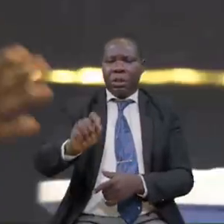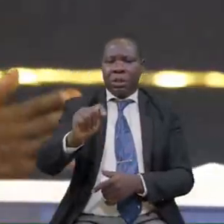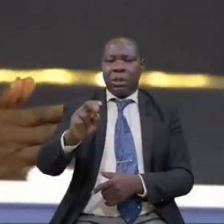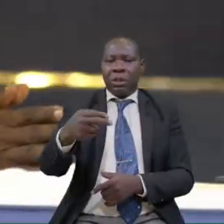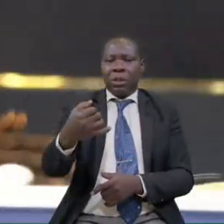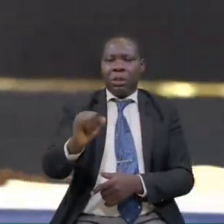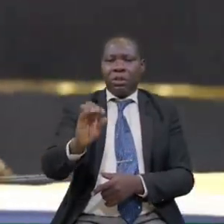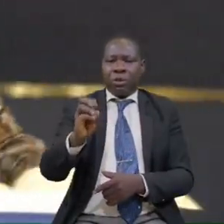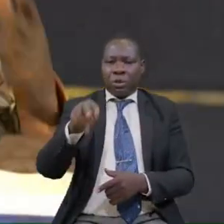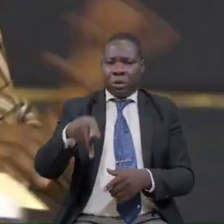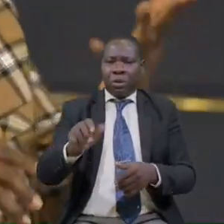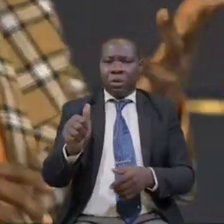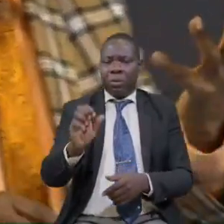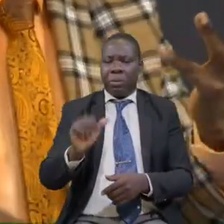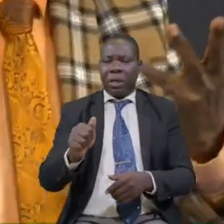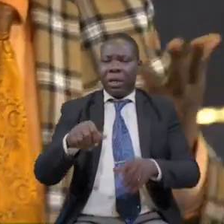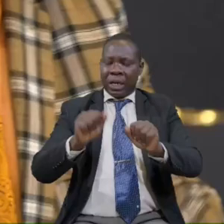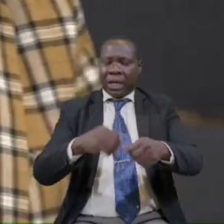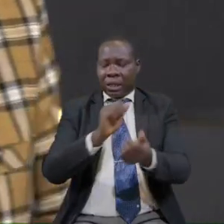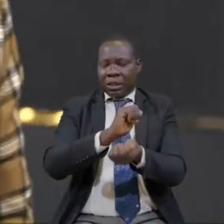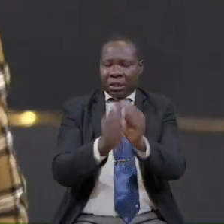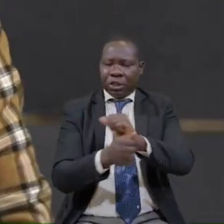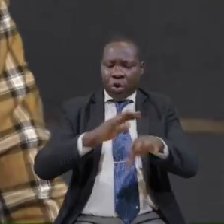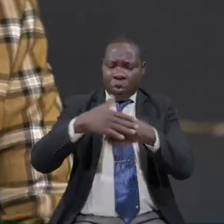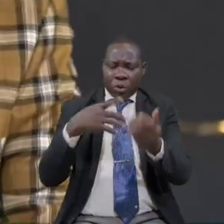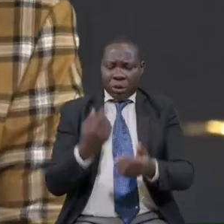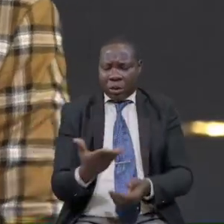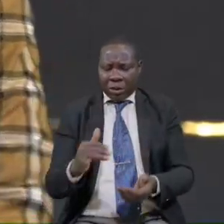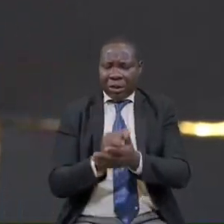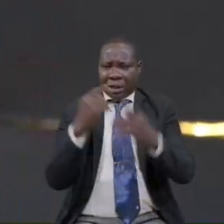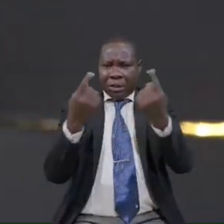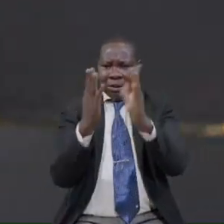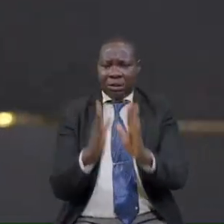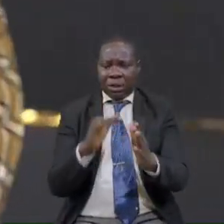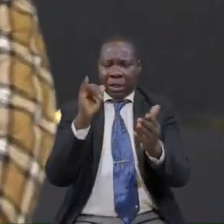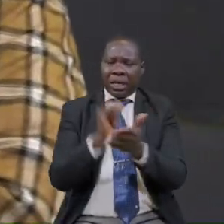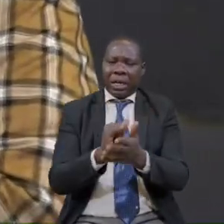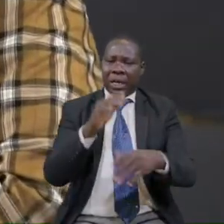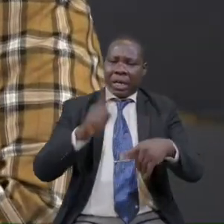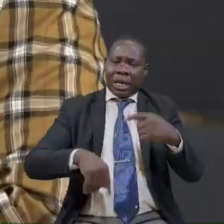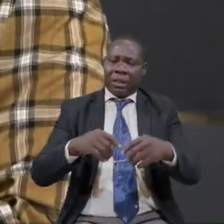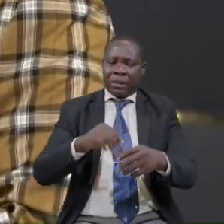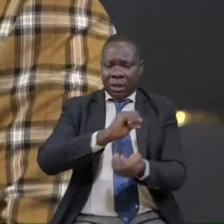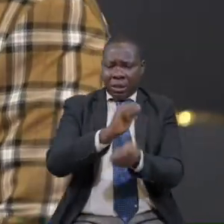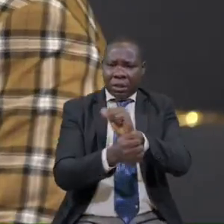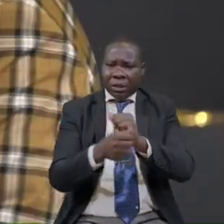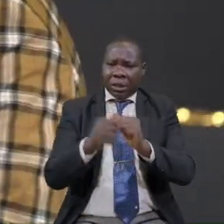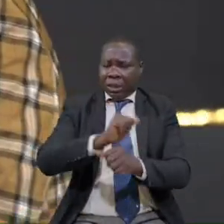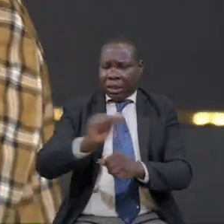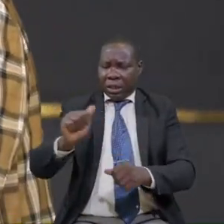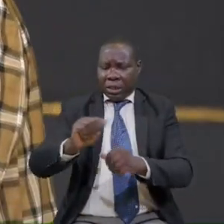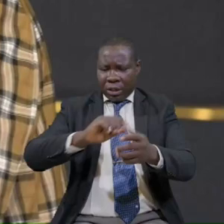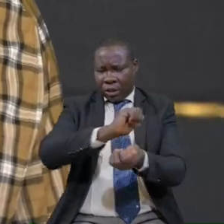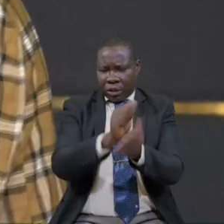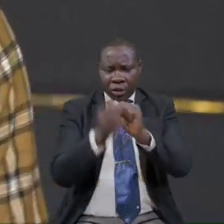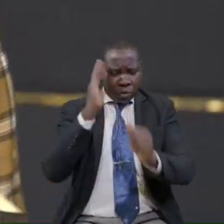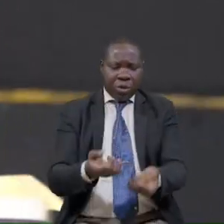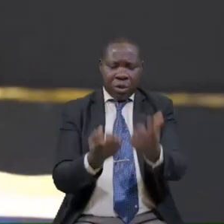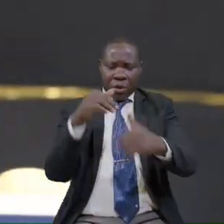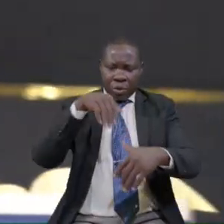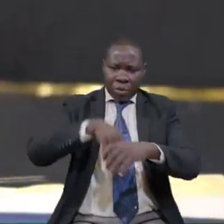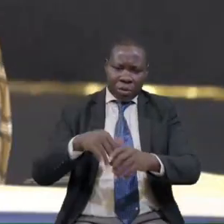ne peut changer, ces choses que le pécheur ne peut changer, mais le changement viendra dans votre vie. Allons